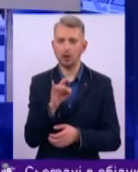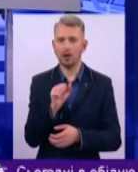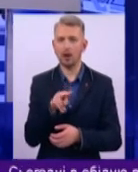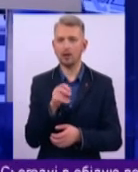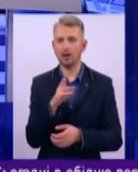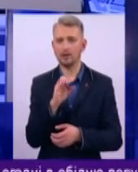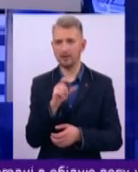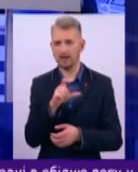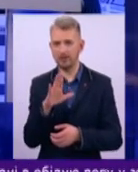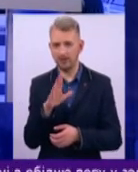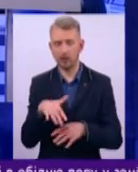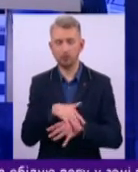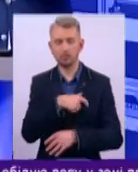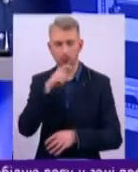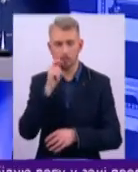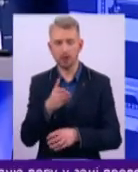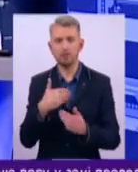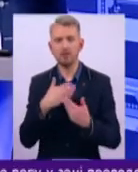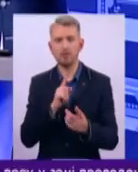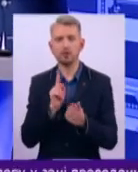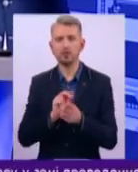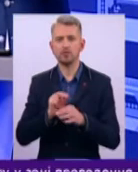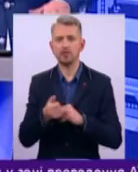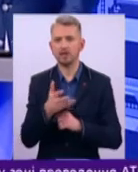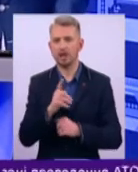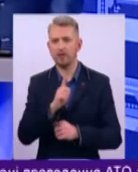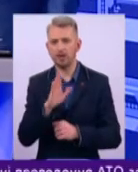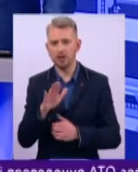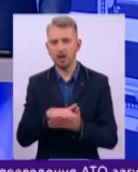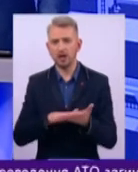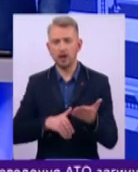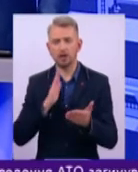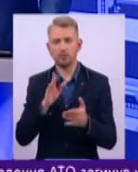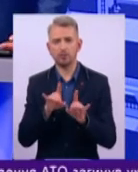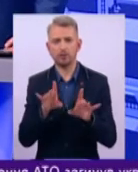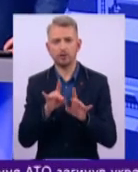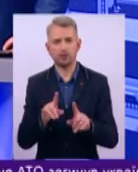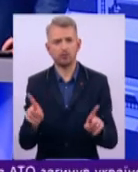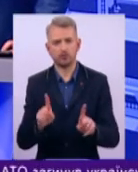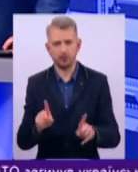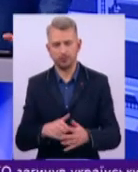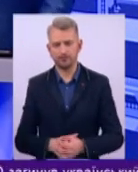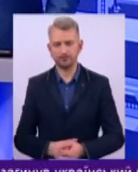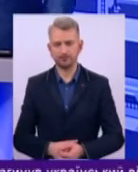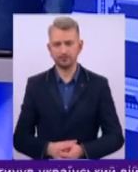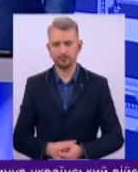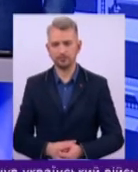України. Ми зустрінемося з вами за лічені хвилини, і далі піде мова про таке.